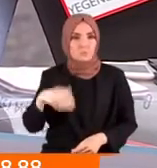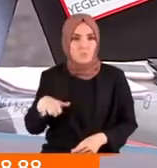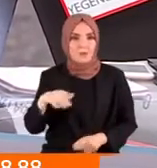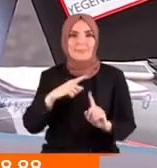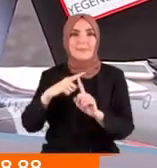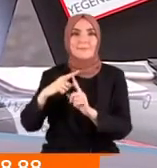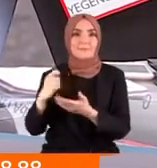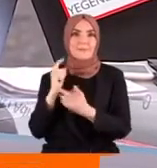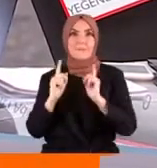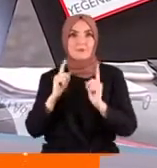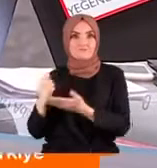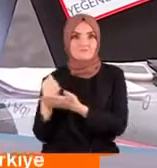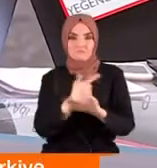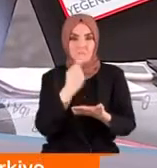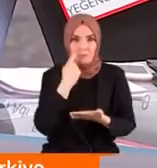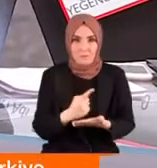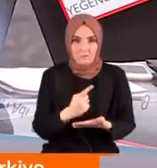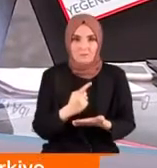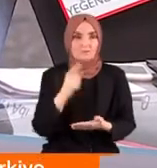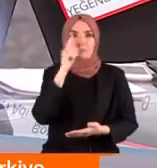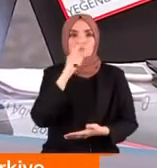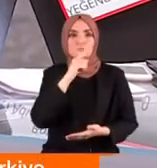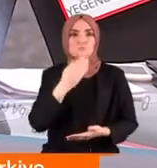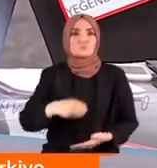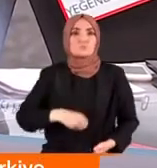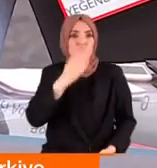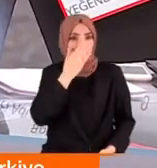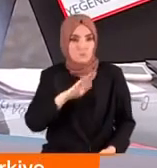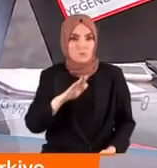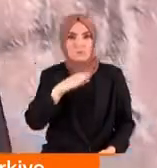halde uyuşturucu davasından ceza almıştı.